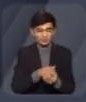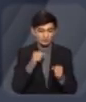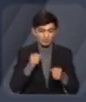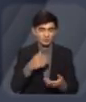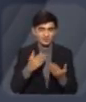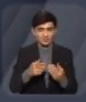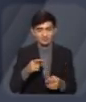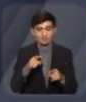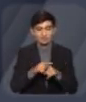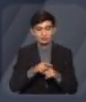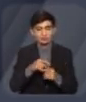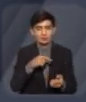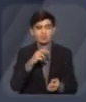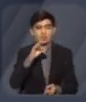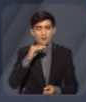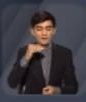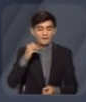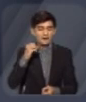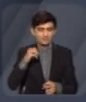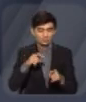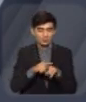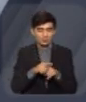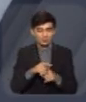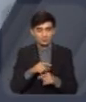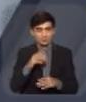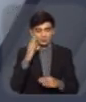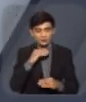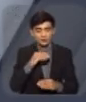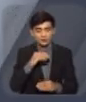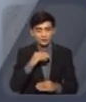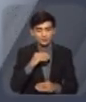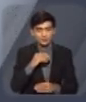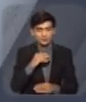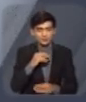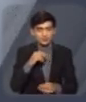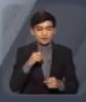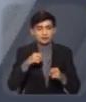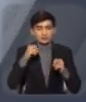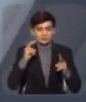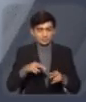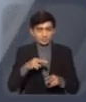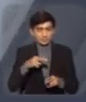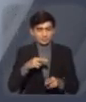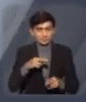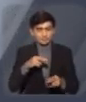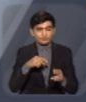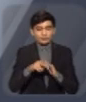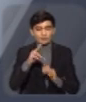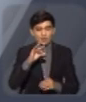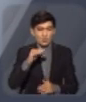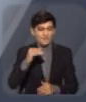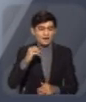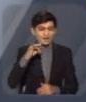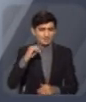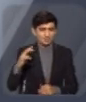от него зависимость от самого кофеина. Да, то есть, например, специально концентрируют там кофеин,